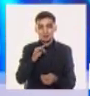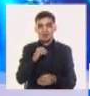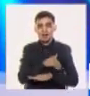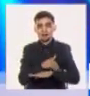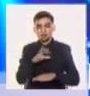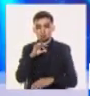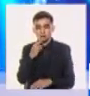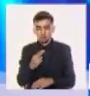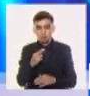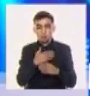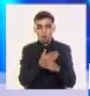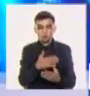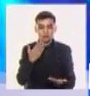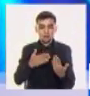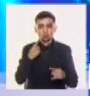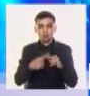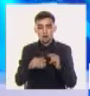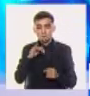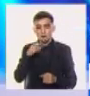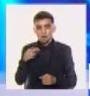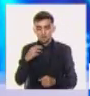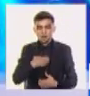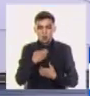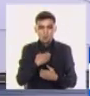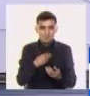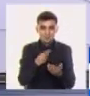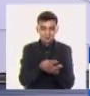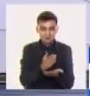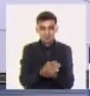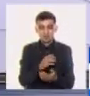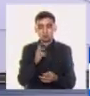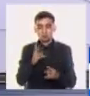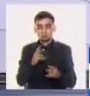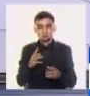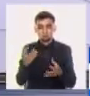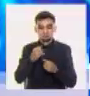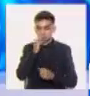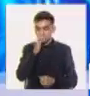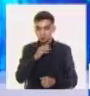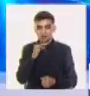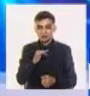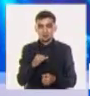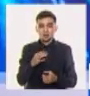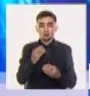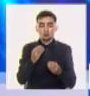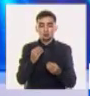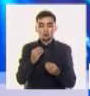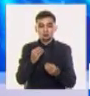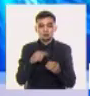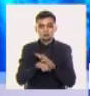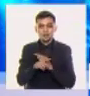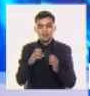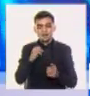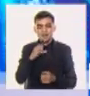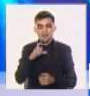социальную помощь или другие социальные выплаты из фонда социального страхования, как неформально занятые за счет уплаченных